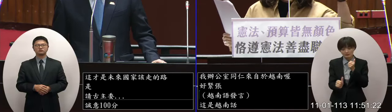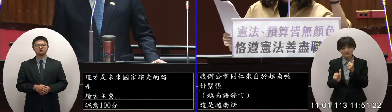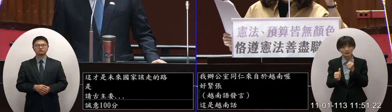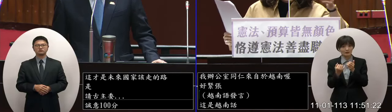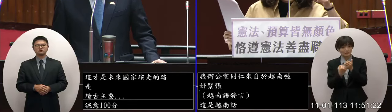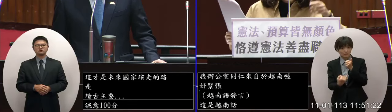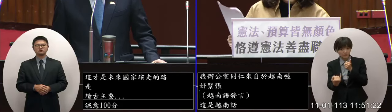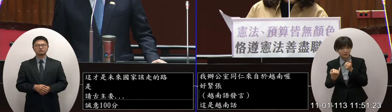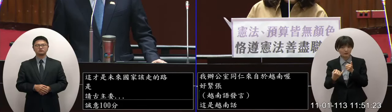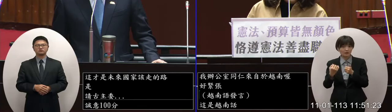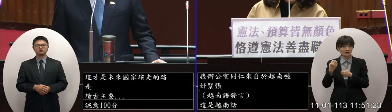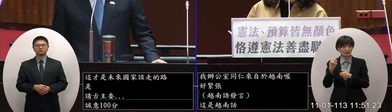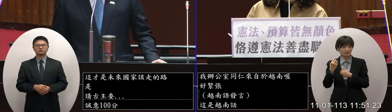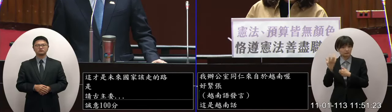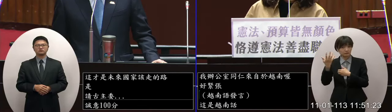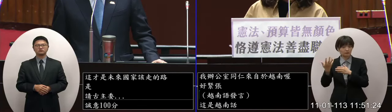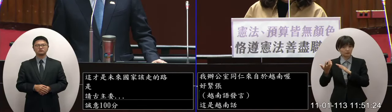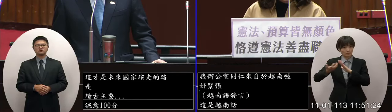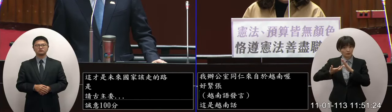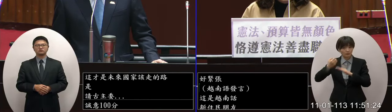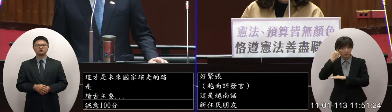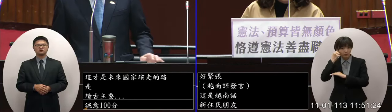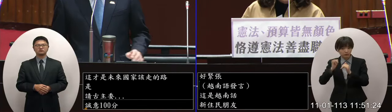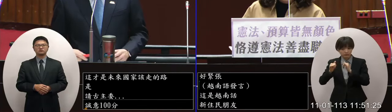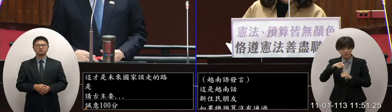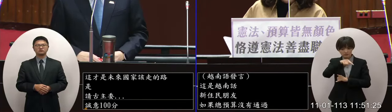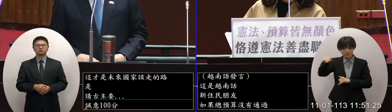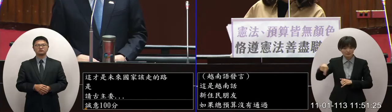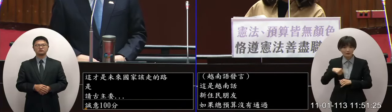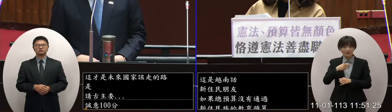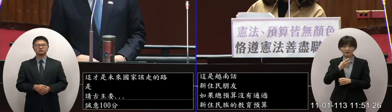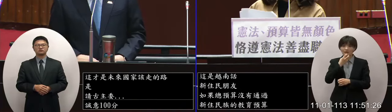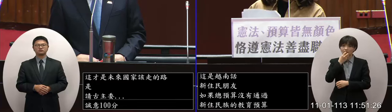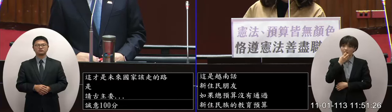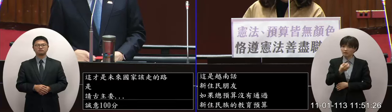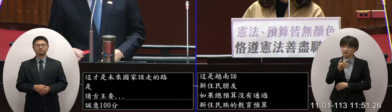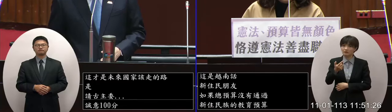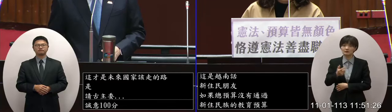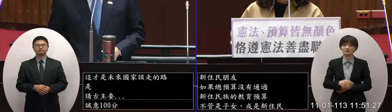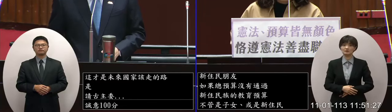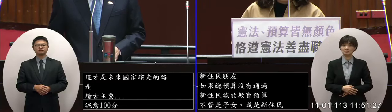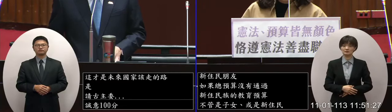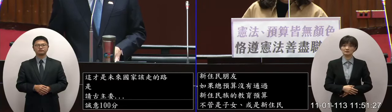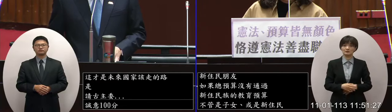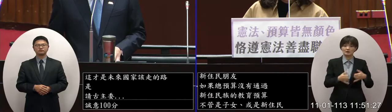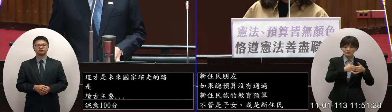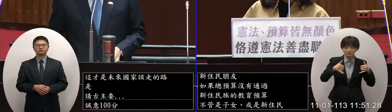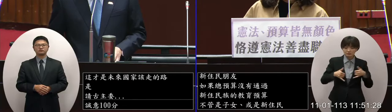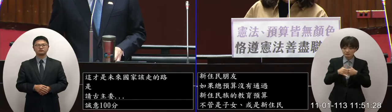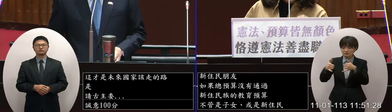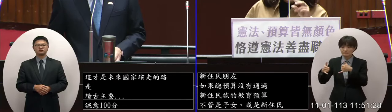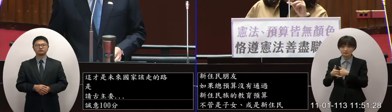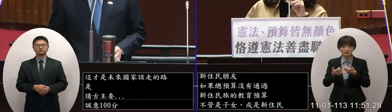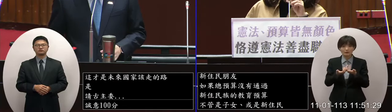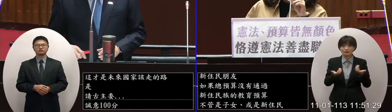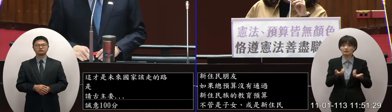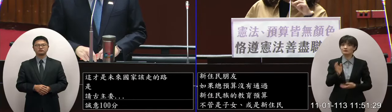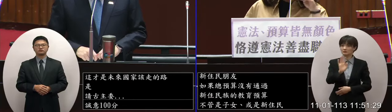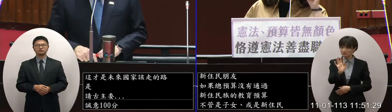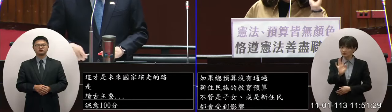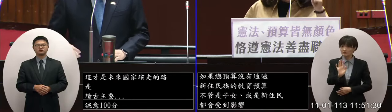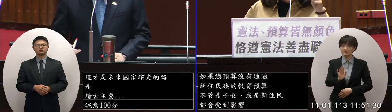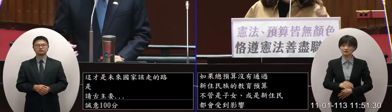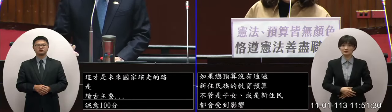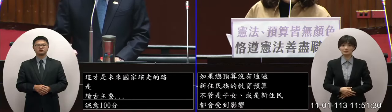民，都会受到影响。所以我要再次强调，不分族群都应